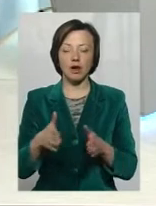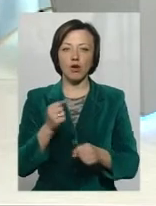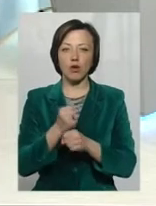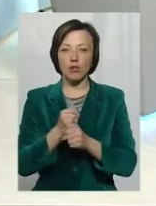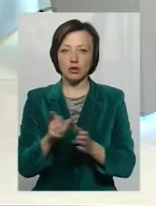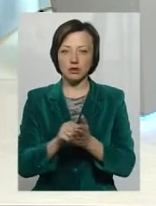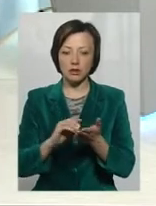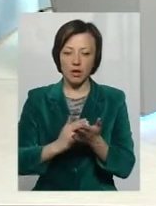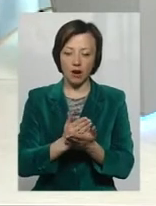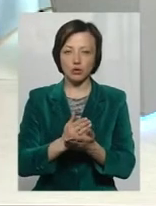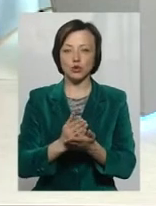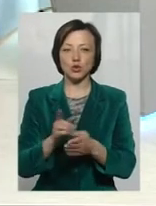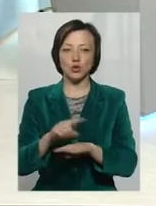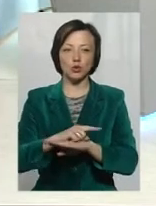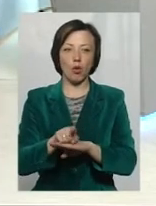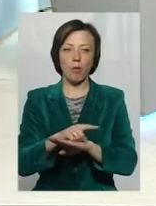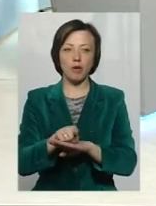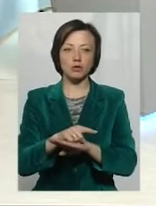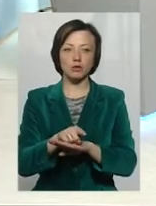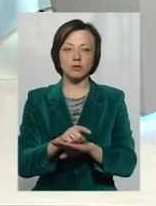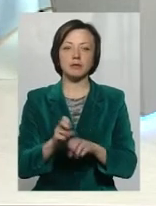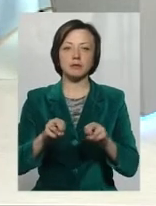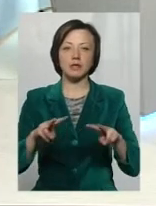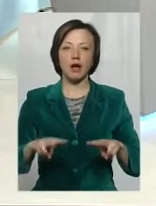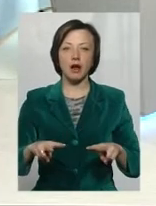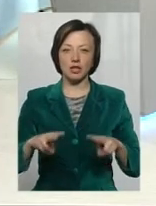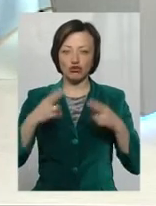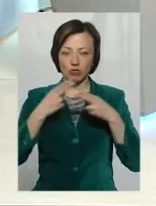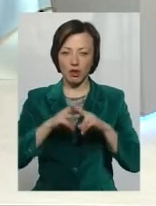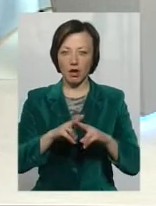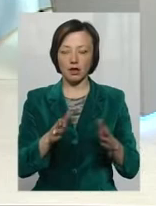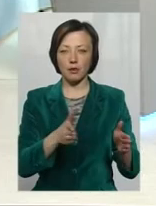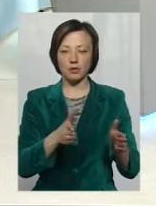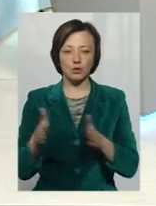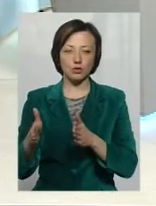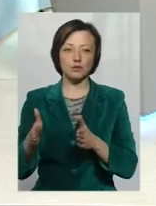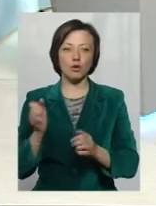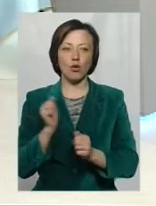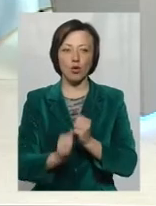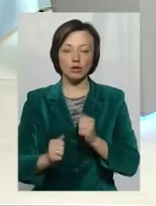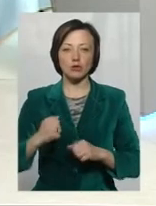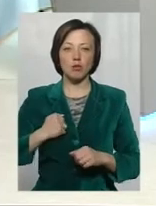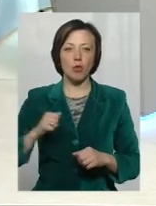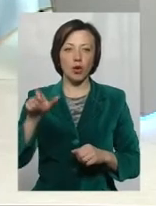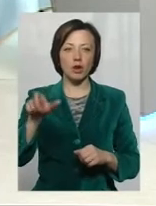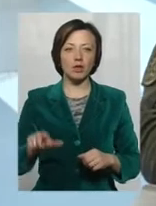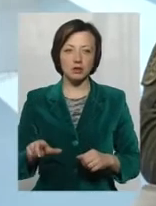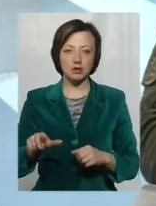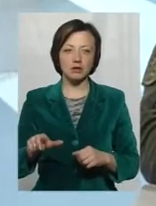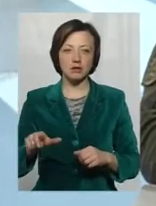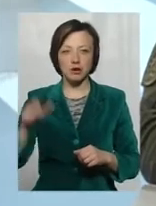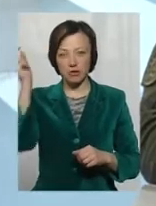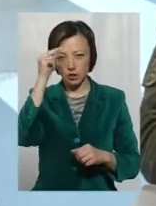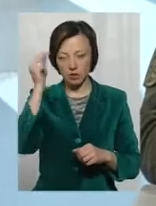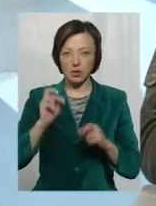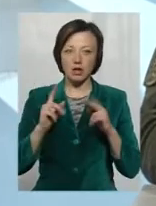це робота з компасом, це спеціальна інженерна підготовка, де кожен боєць, скажімо, там учиться, як